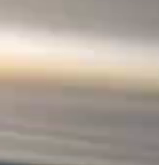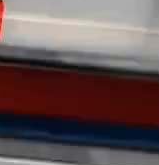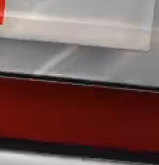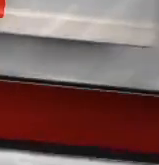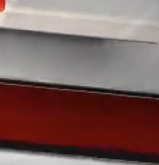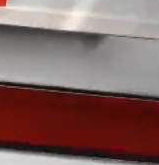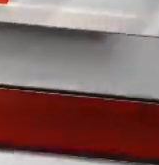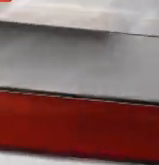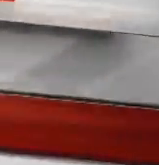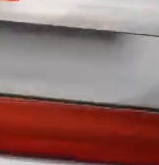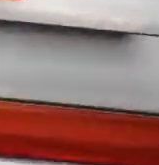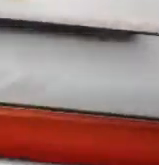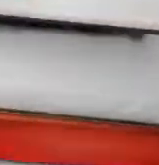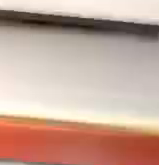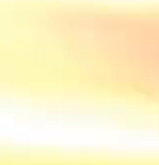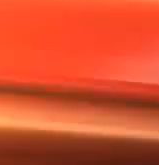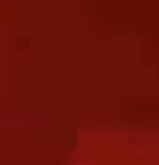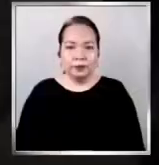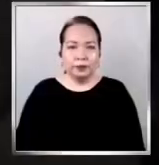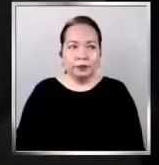Santos. Jamie.